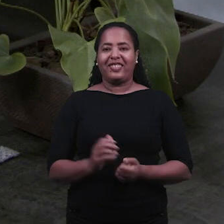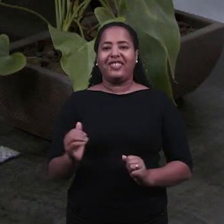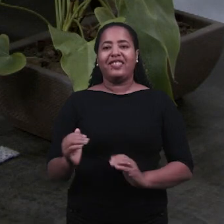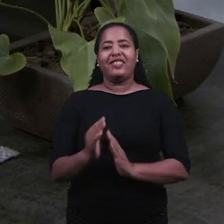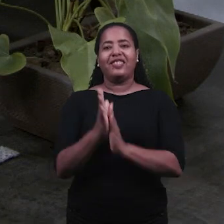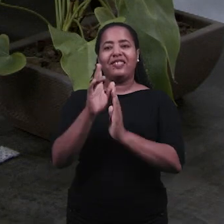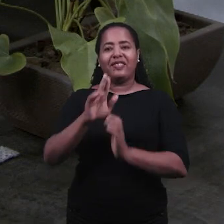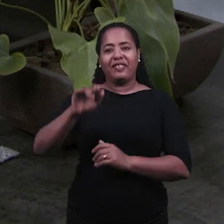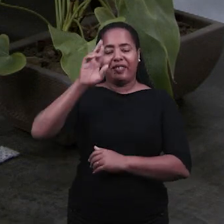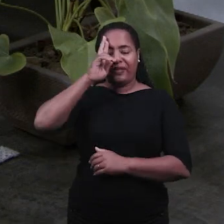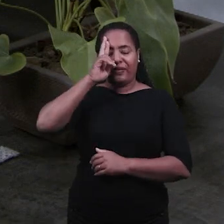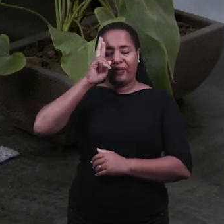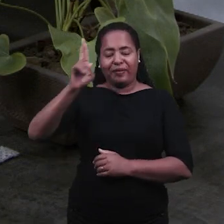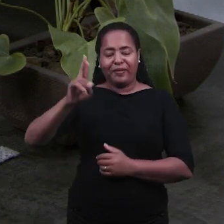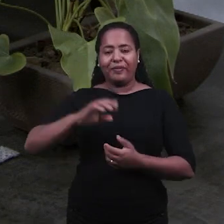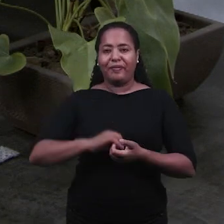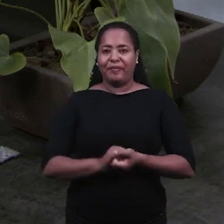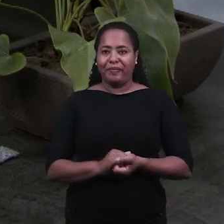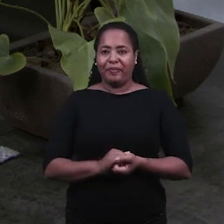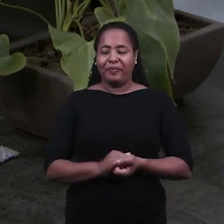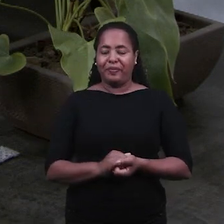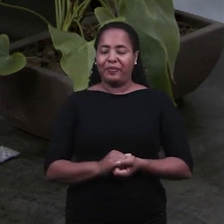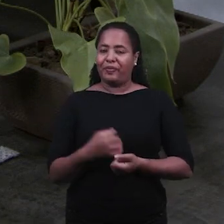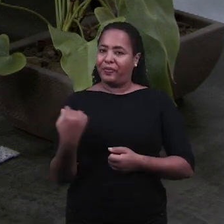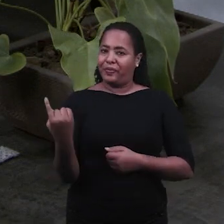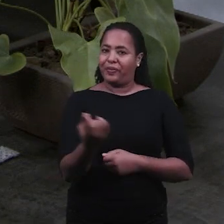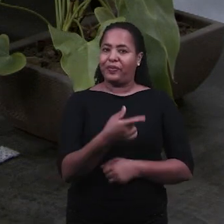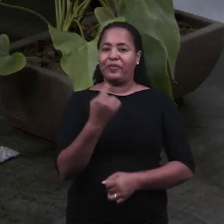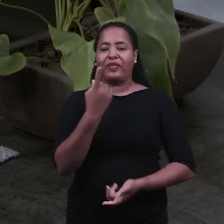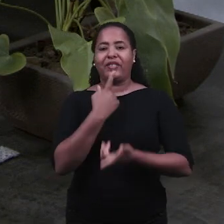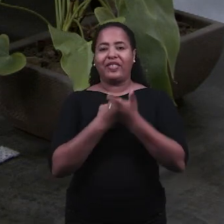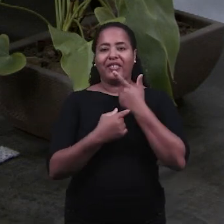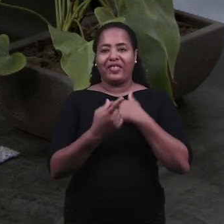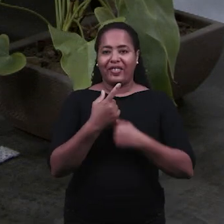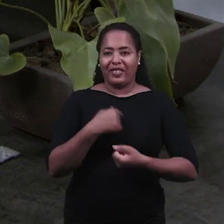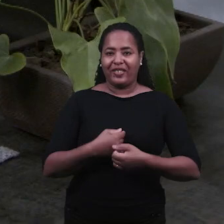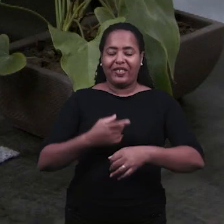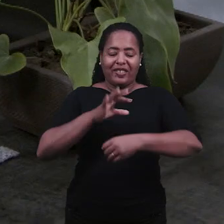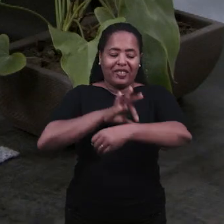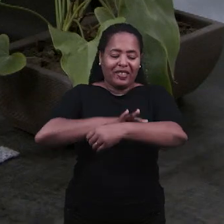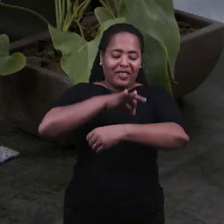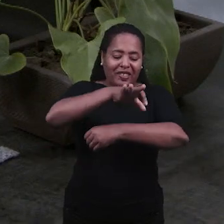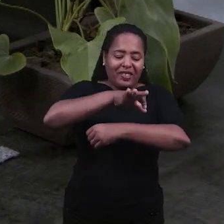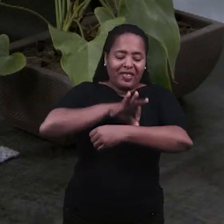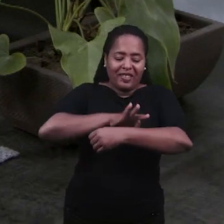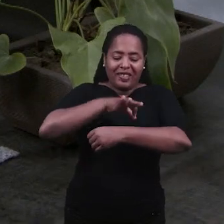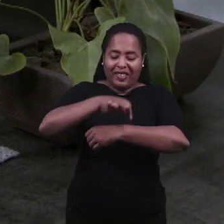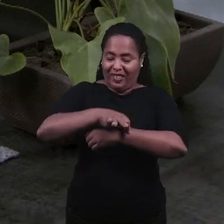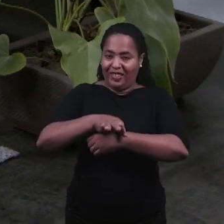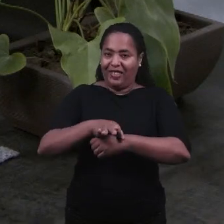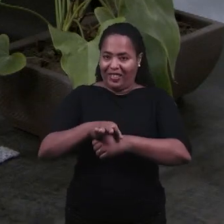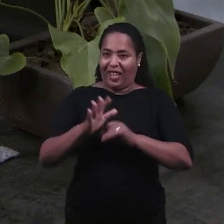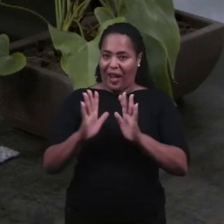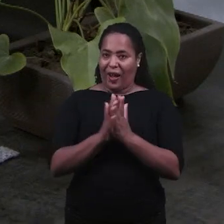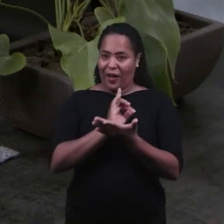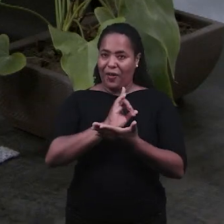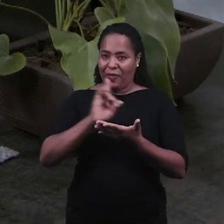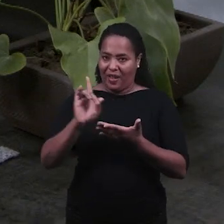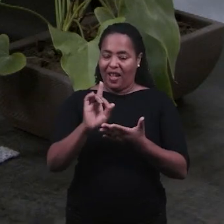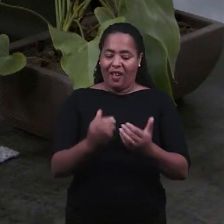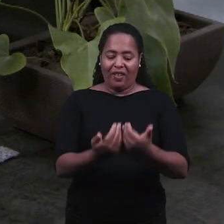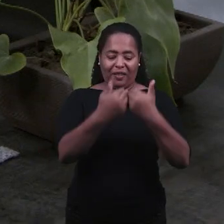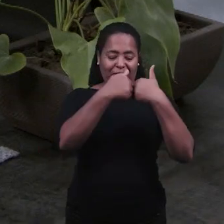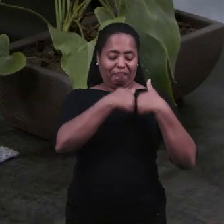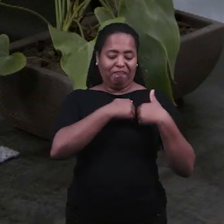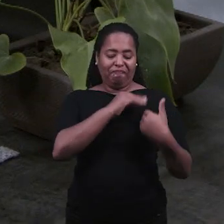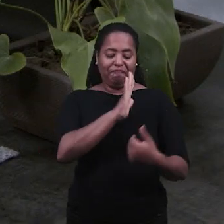Loué soit le nom du Seigneur. Notre désir, c'est que la sémence lancée dans ce programme puisse retrouver dans